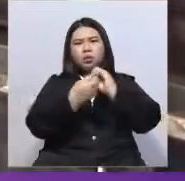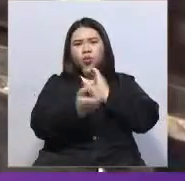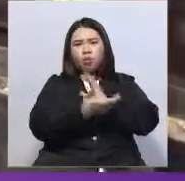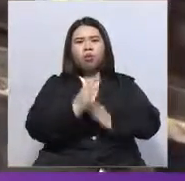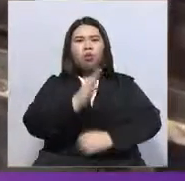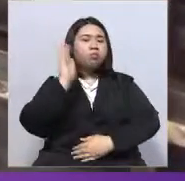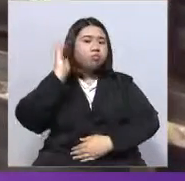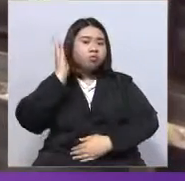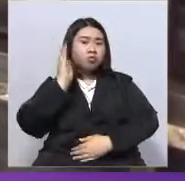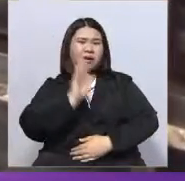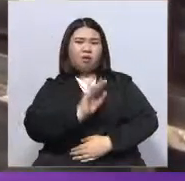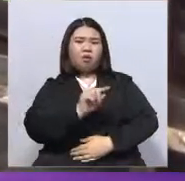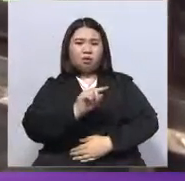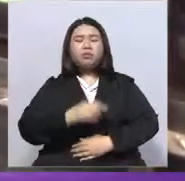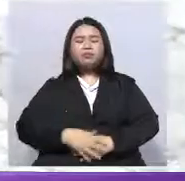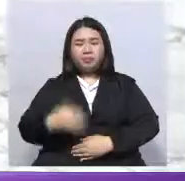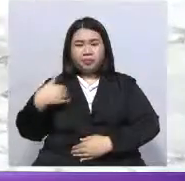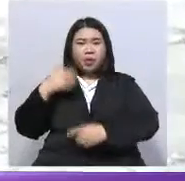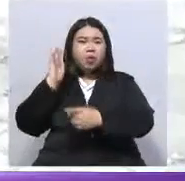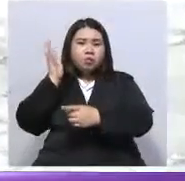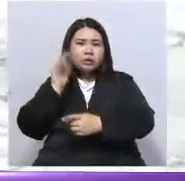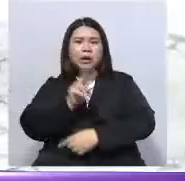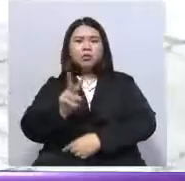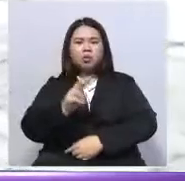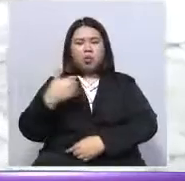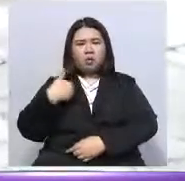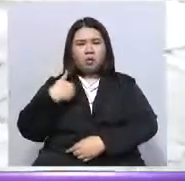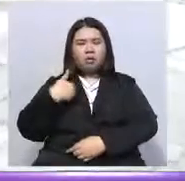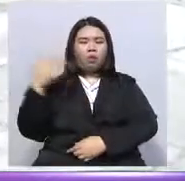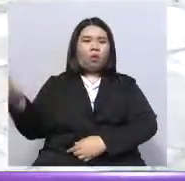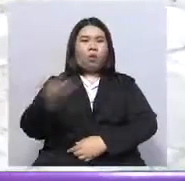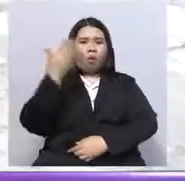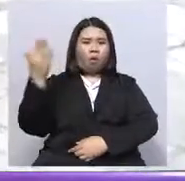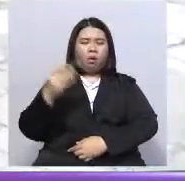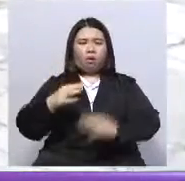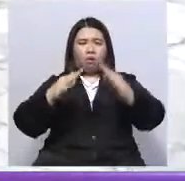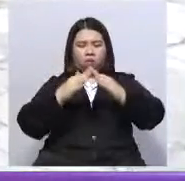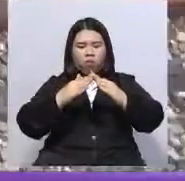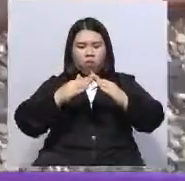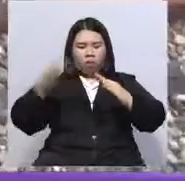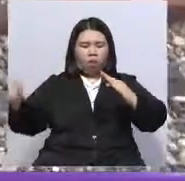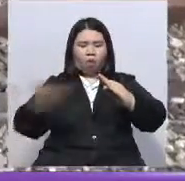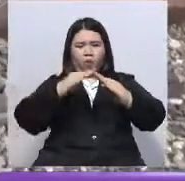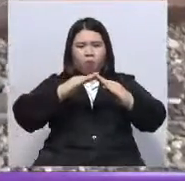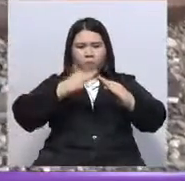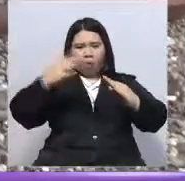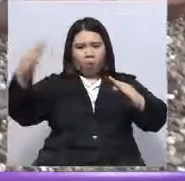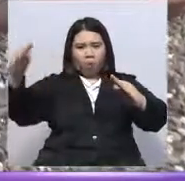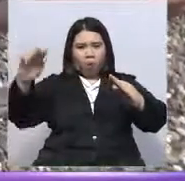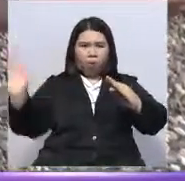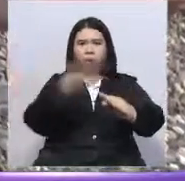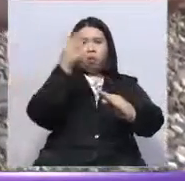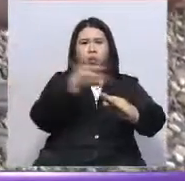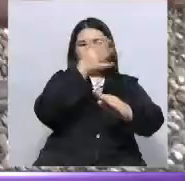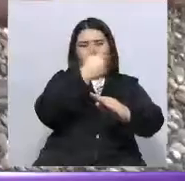ของนายเกรียงไกรดาวสุขและบ้านของนายจันทร์วงศาค่ะที่แรงลมนะคะเอาพัดเอาหลังคาที่เป็นสังกะสีพั